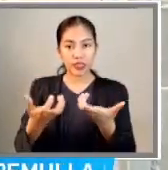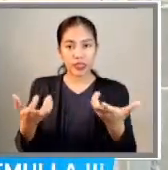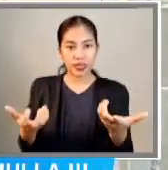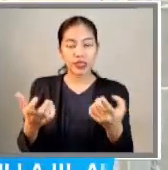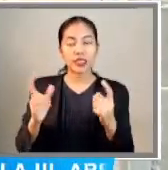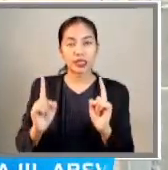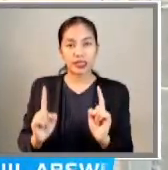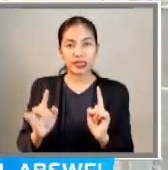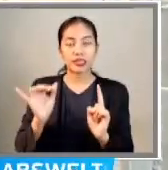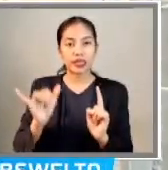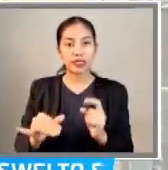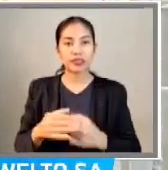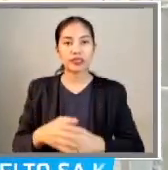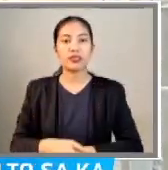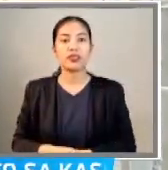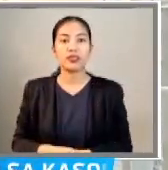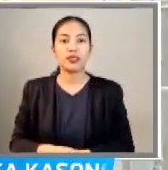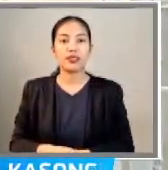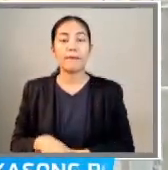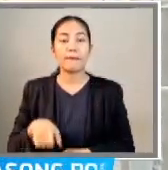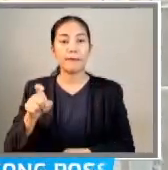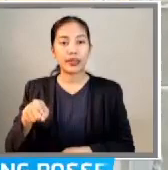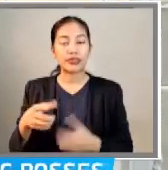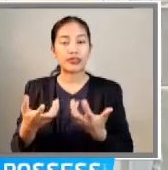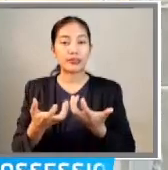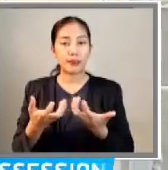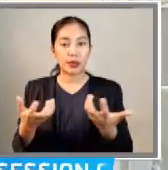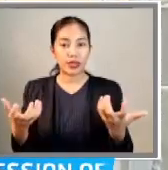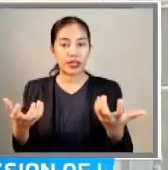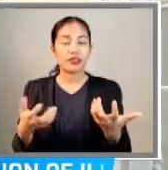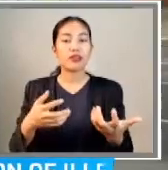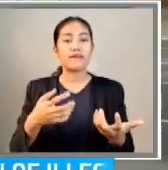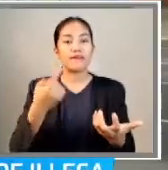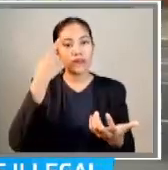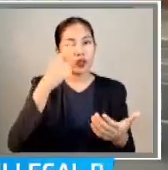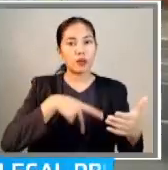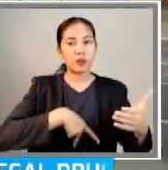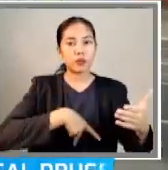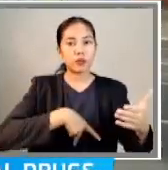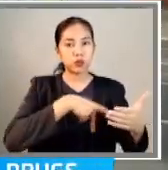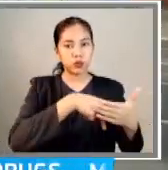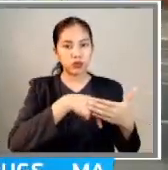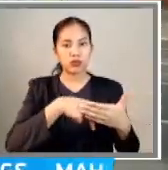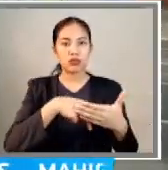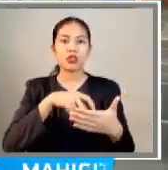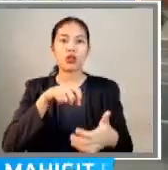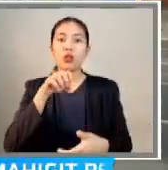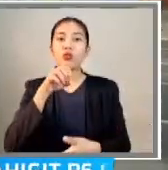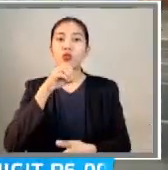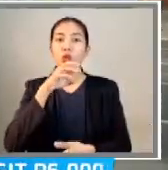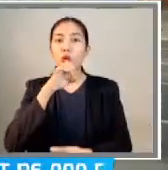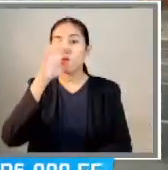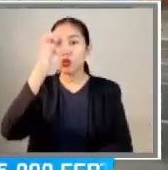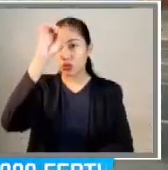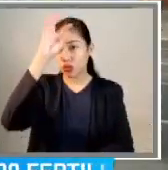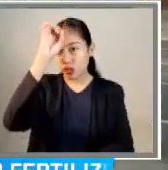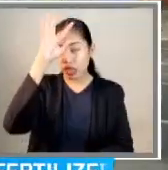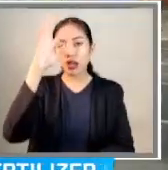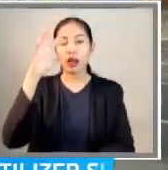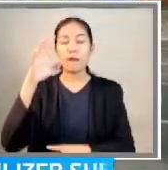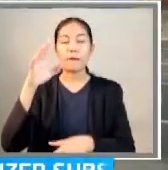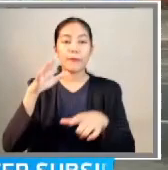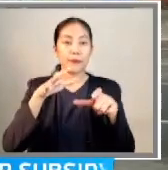At ihiwalay yung pila ng buntis, ng mga matatanda at ng mga PWD.